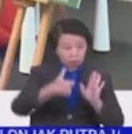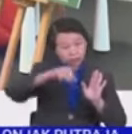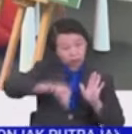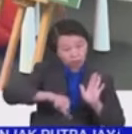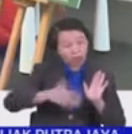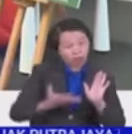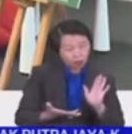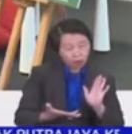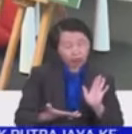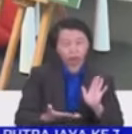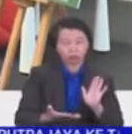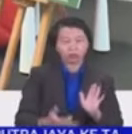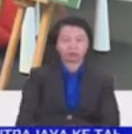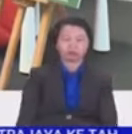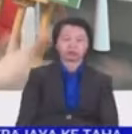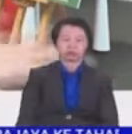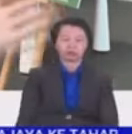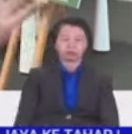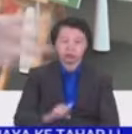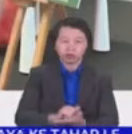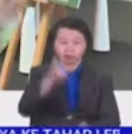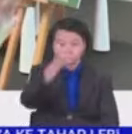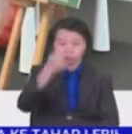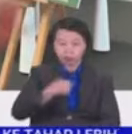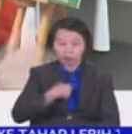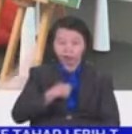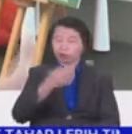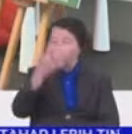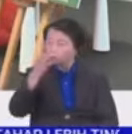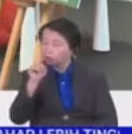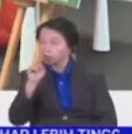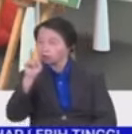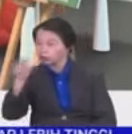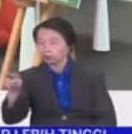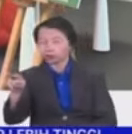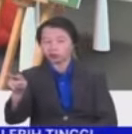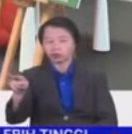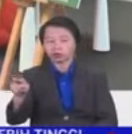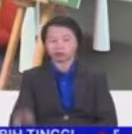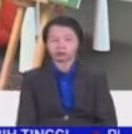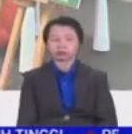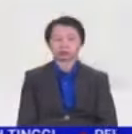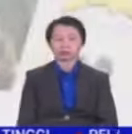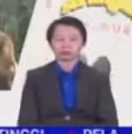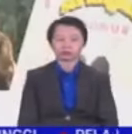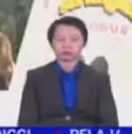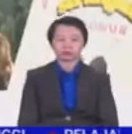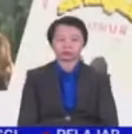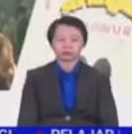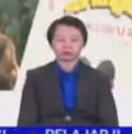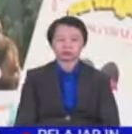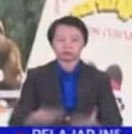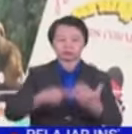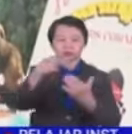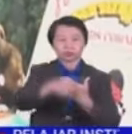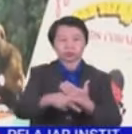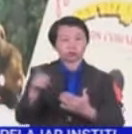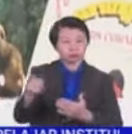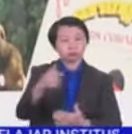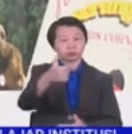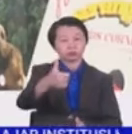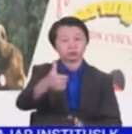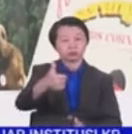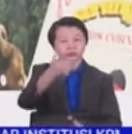baik ataupun dalam keadaan buruk. That's why saya macam tertarik nak datang ke booth perhutanan ni. Program ni sangat